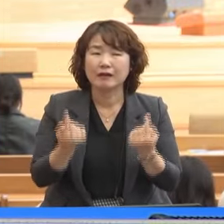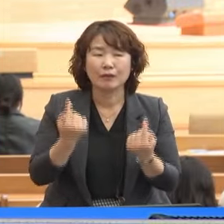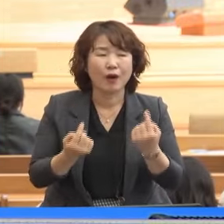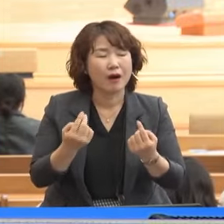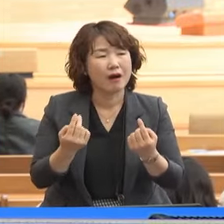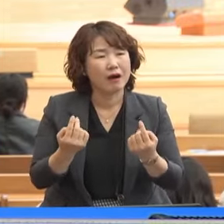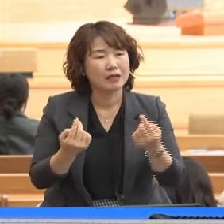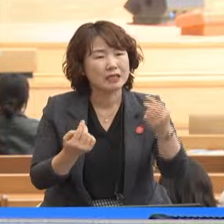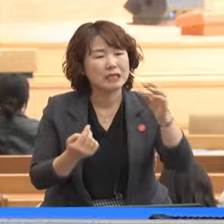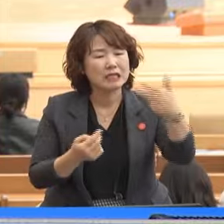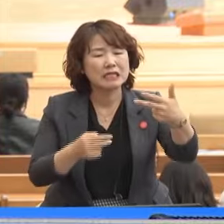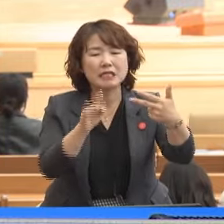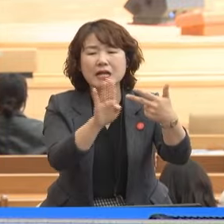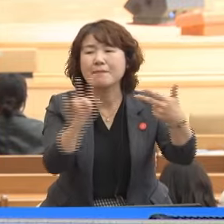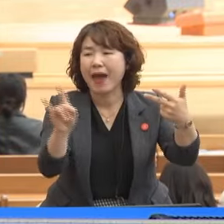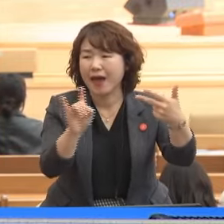7배,